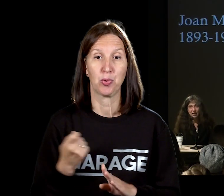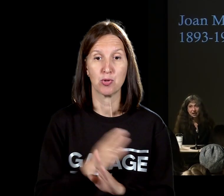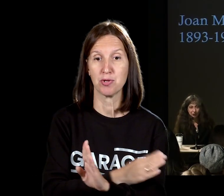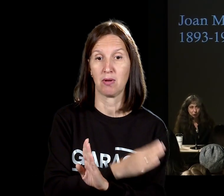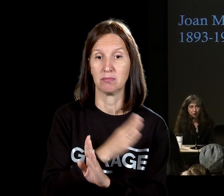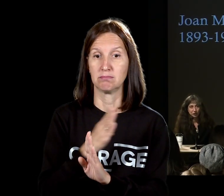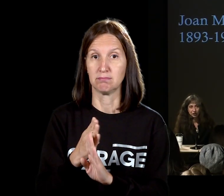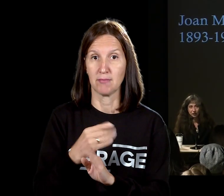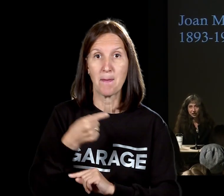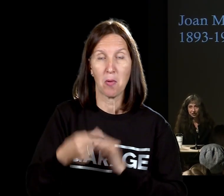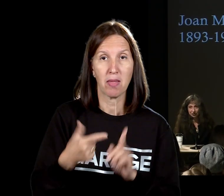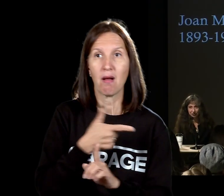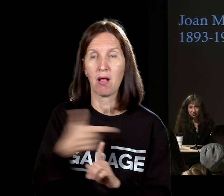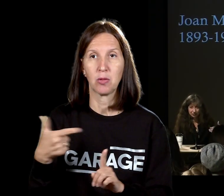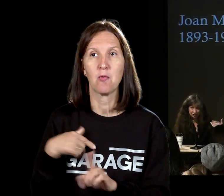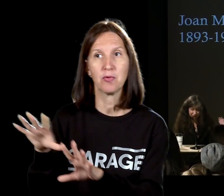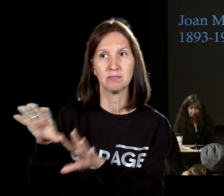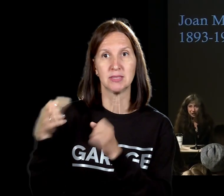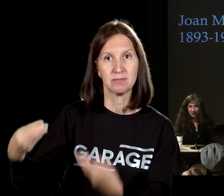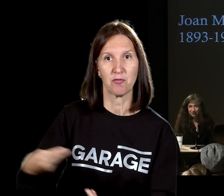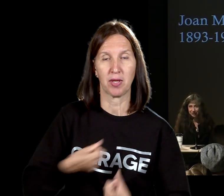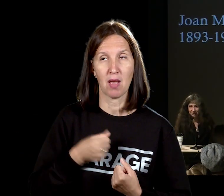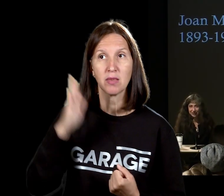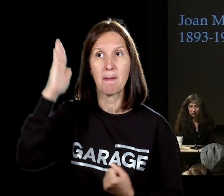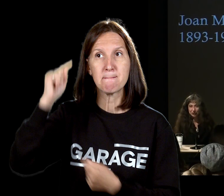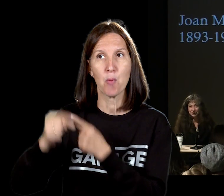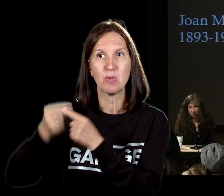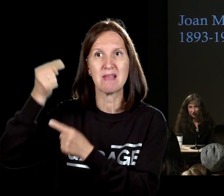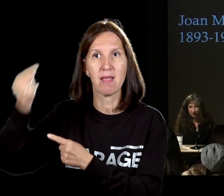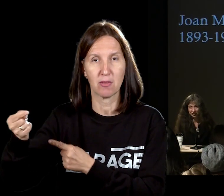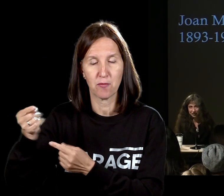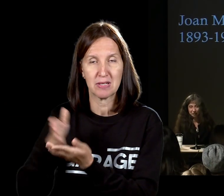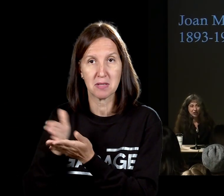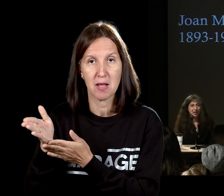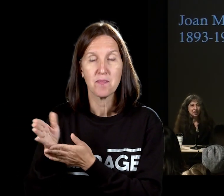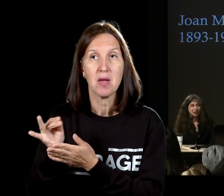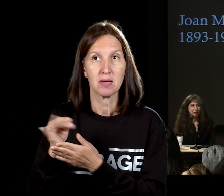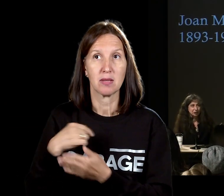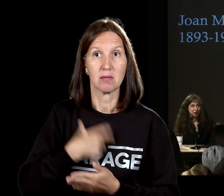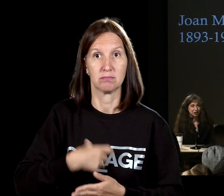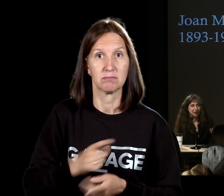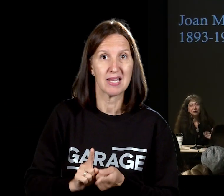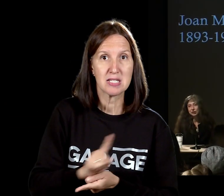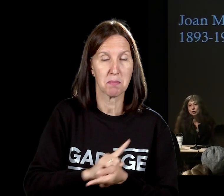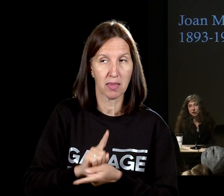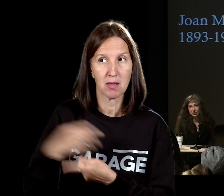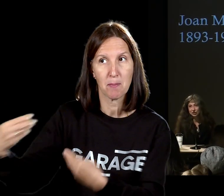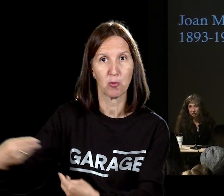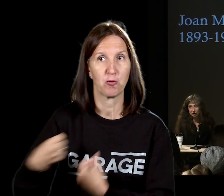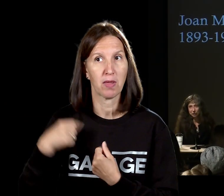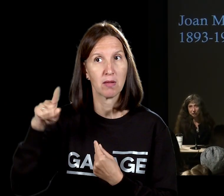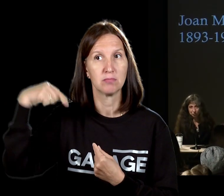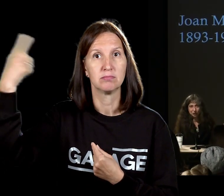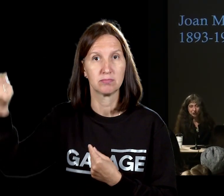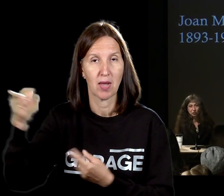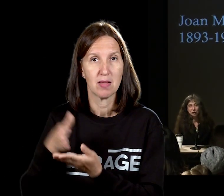поколения готов испытать влияние своих последователей, да, измениться под их влиянием. И это всегда очень